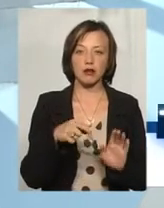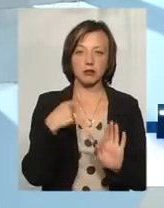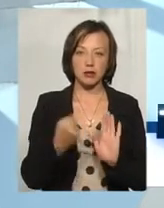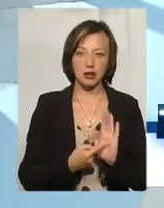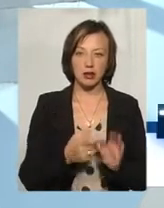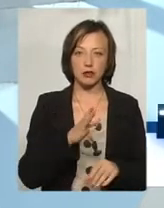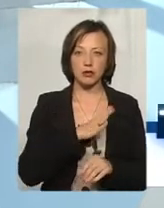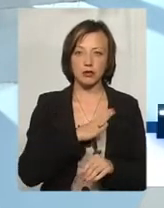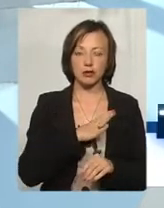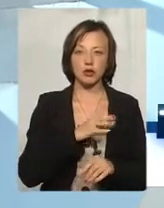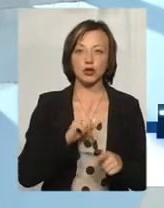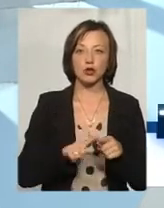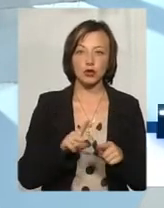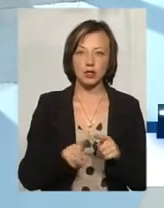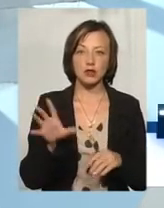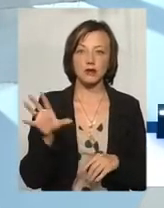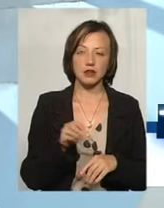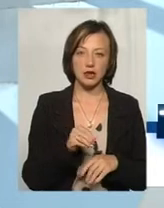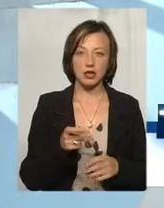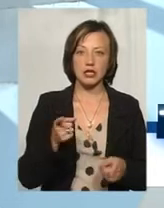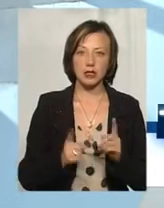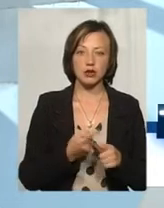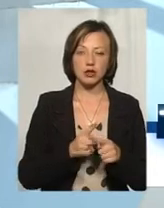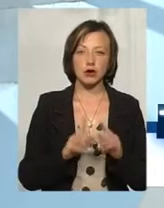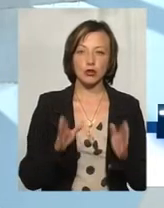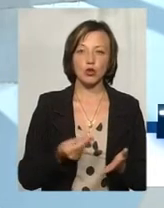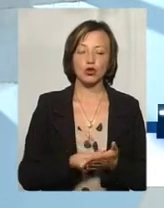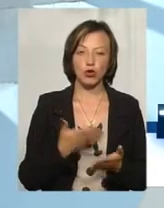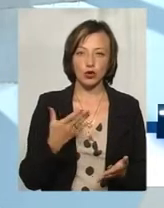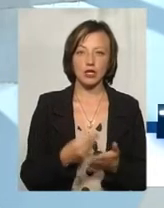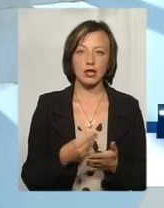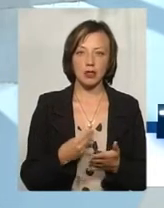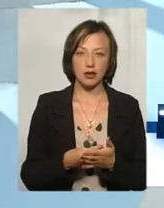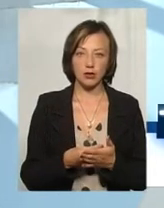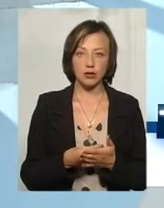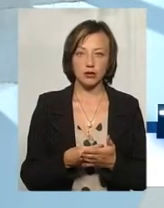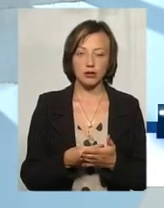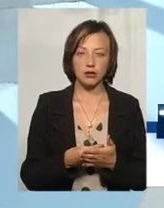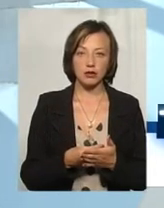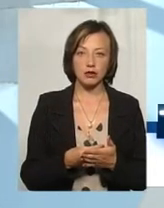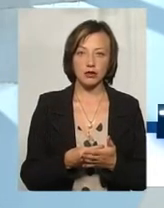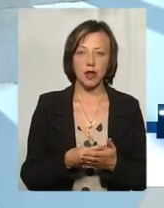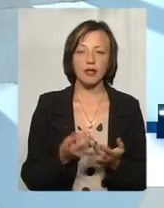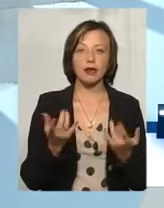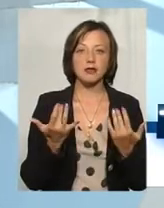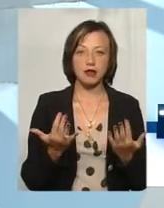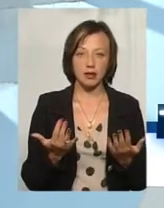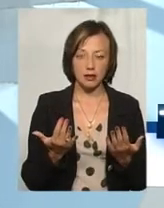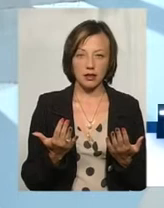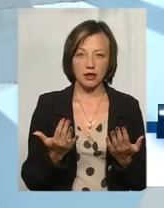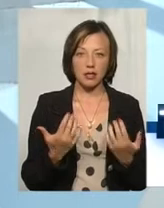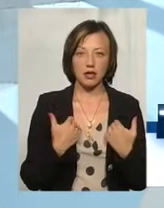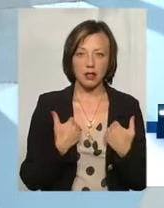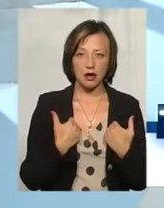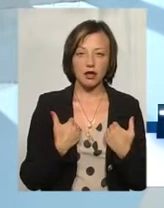запитання. Скоріш за все, дійсно, це буде здорожчання тарифу. Якраз наскільки, я